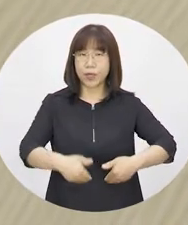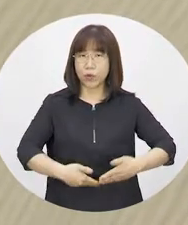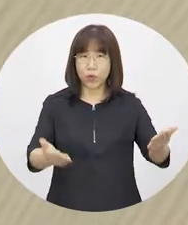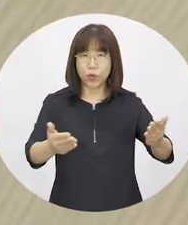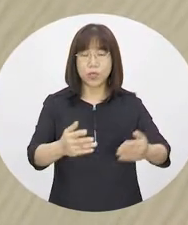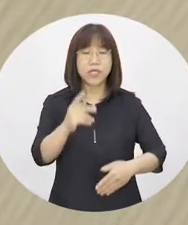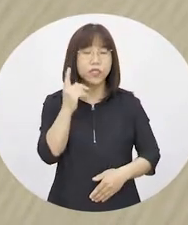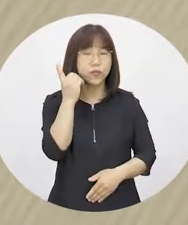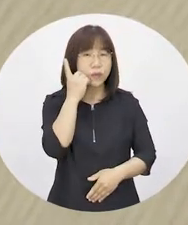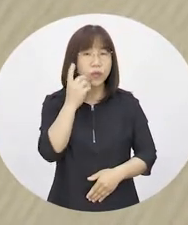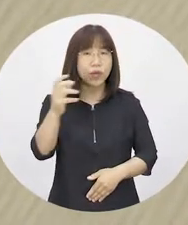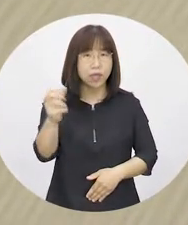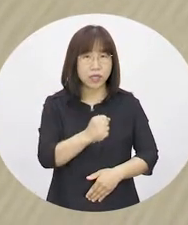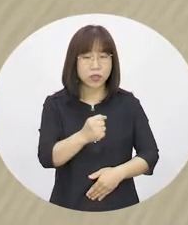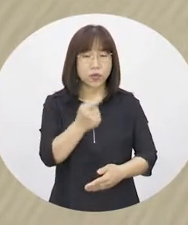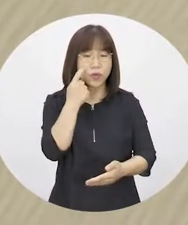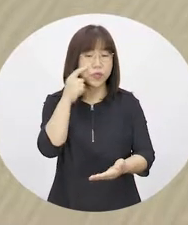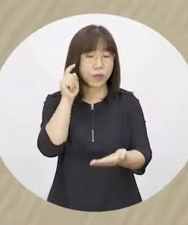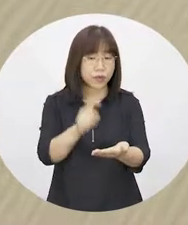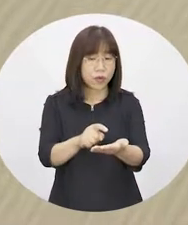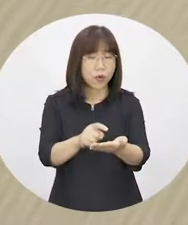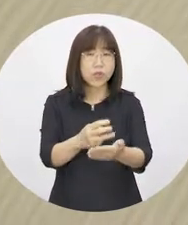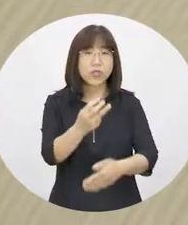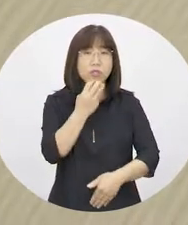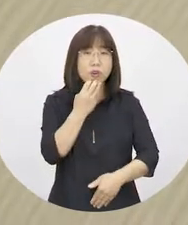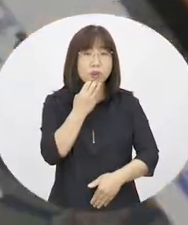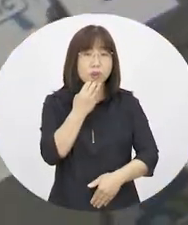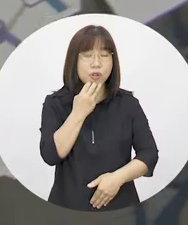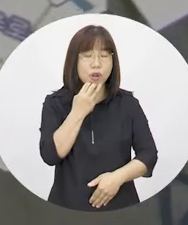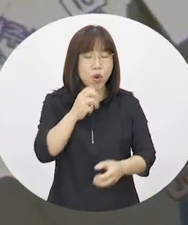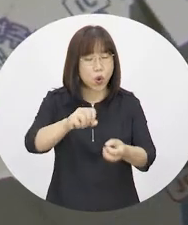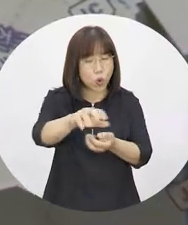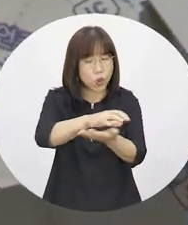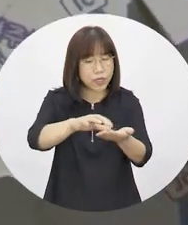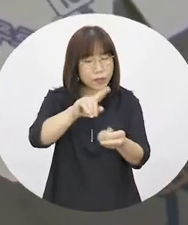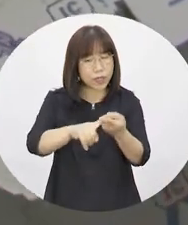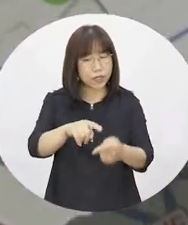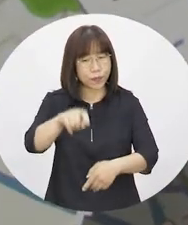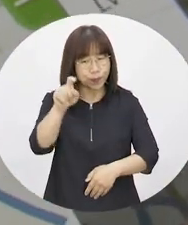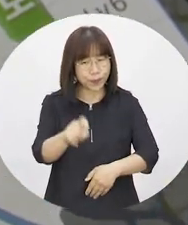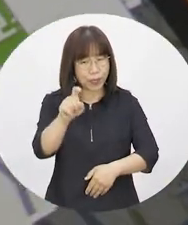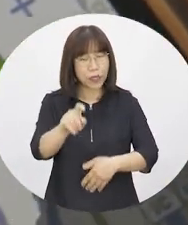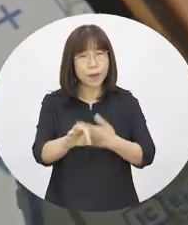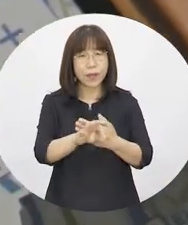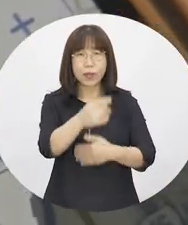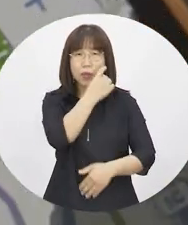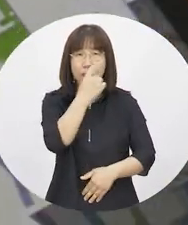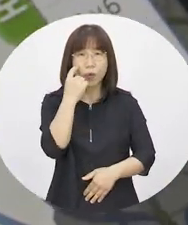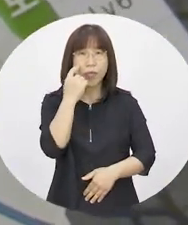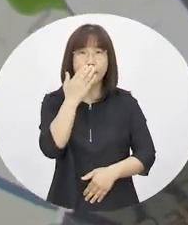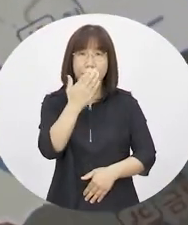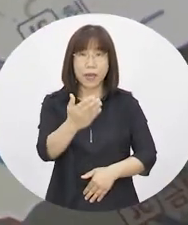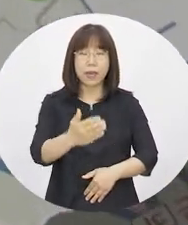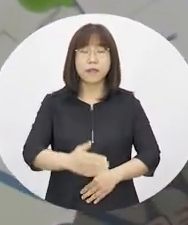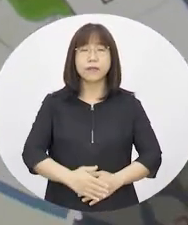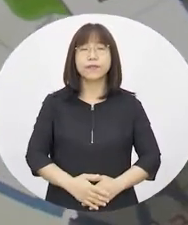스마트폰이나 인터넷을 통해 접속한 뒤 선별 진료소 혼잡도 현황 아이콘을 누르면 바로 확인할 수